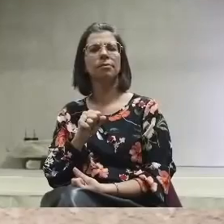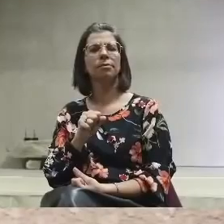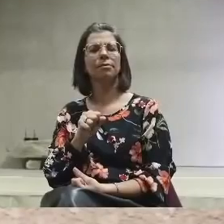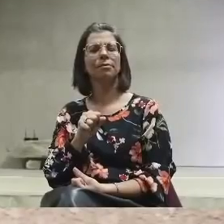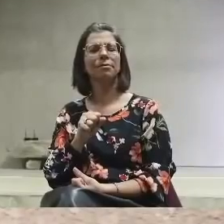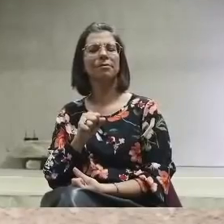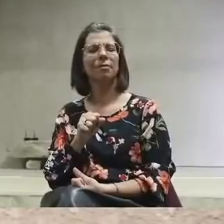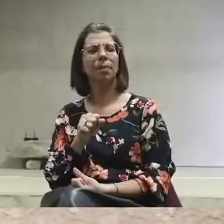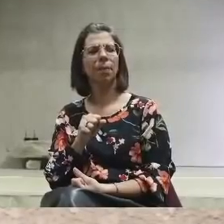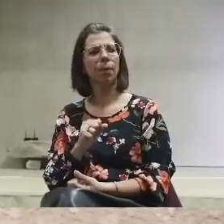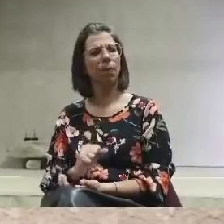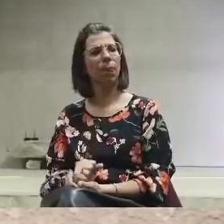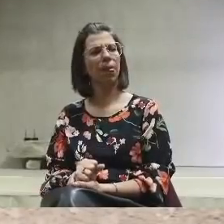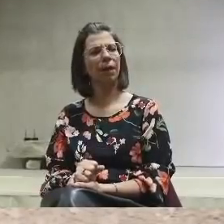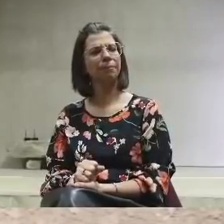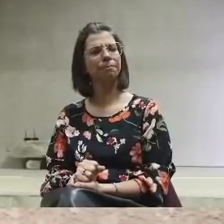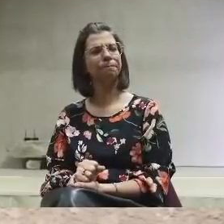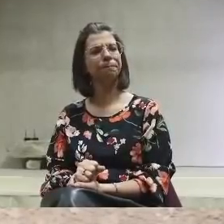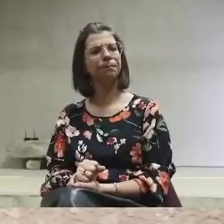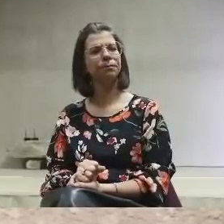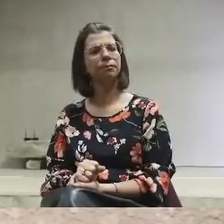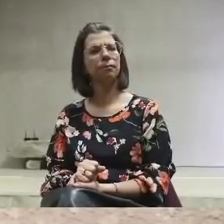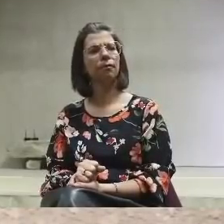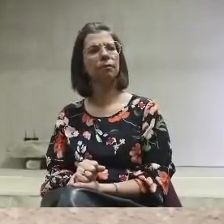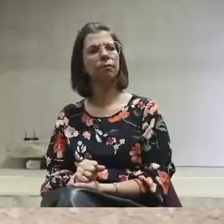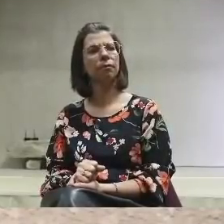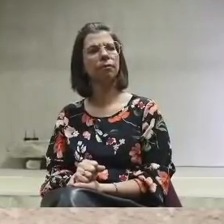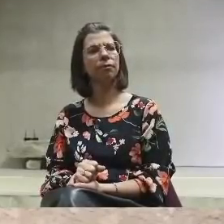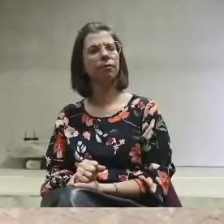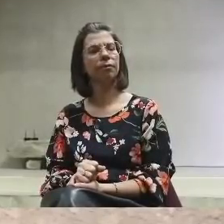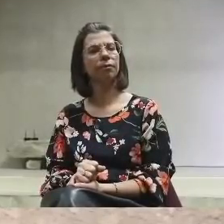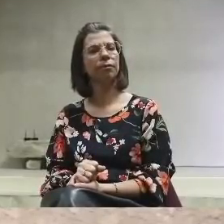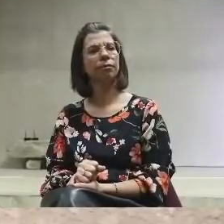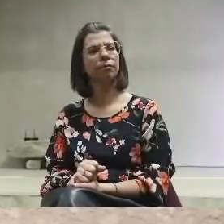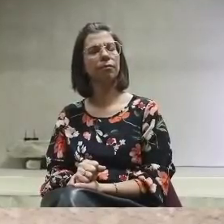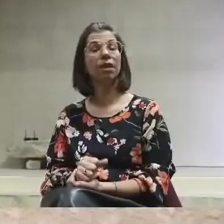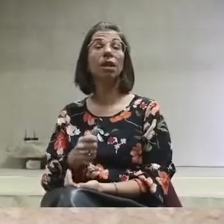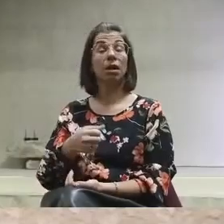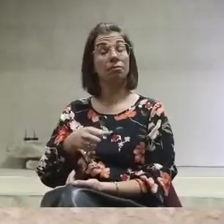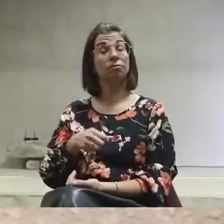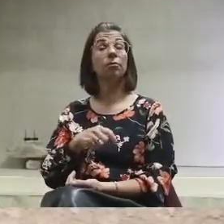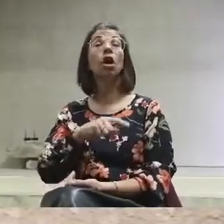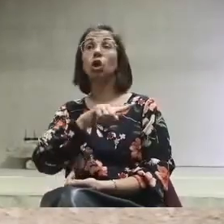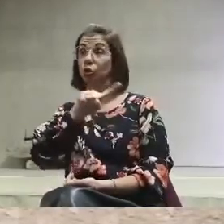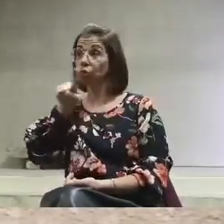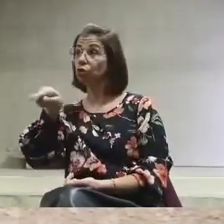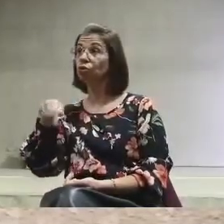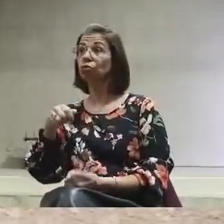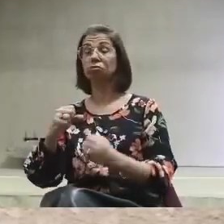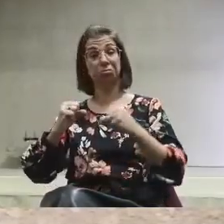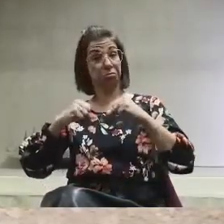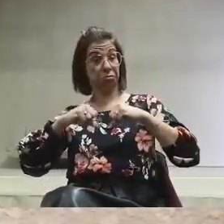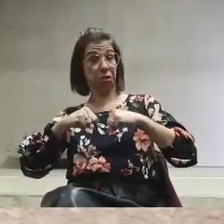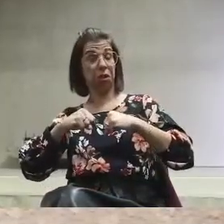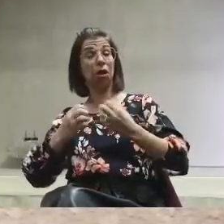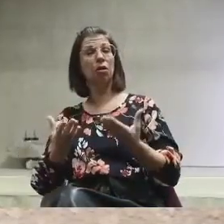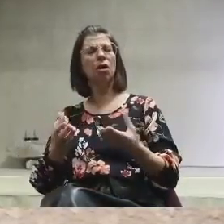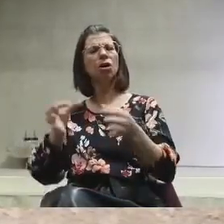qui ont subi le dommage, si vous seriez d'accord avec une telle justice.